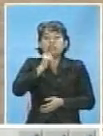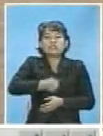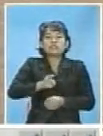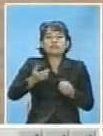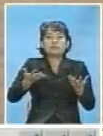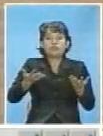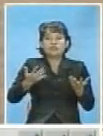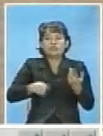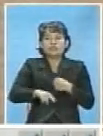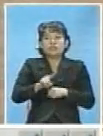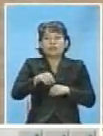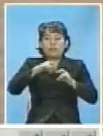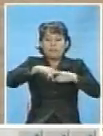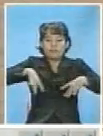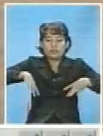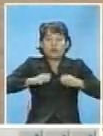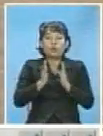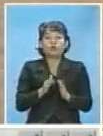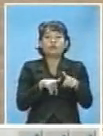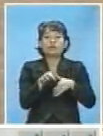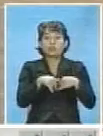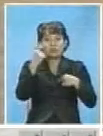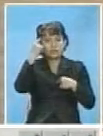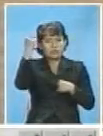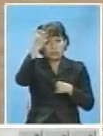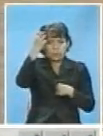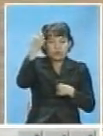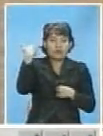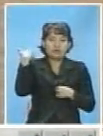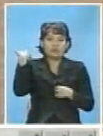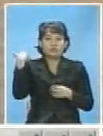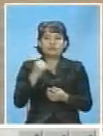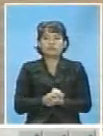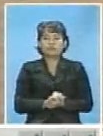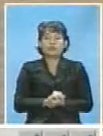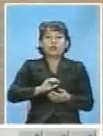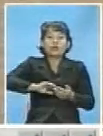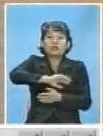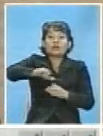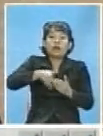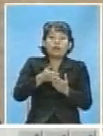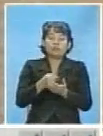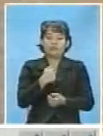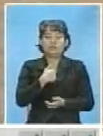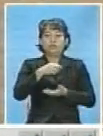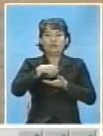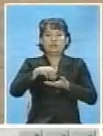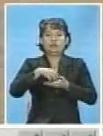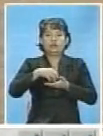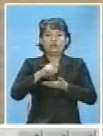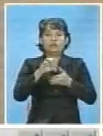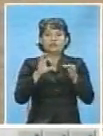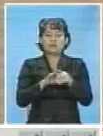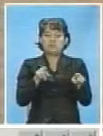ผิดจังหวะเวลาทำให้ประชาชนสับสนท่านประธานคะทั้งหมดนี้อาจกล่าวได้ว่าสะท้อนถึงความไ